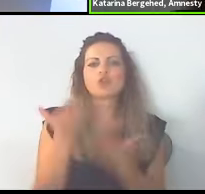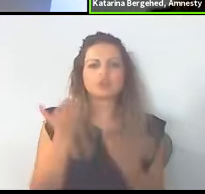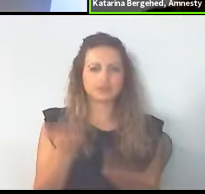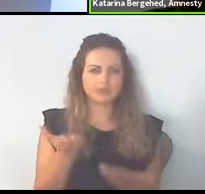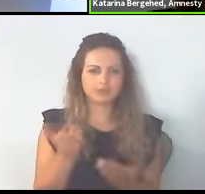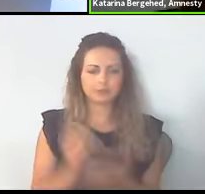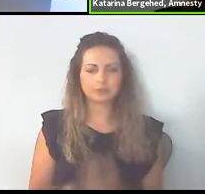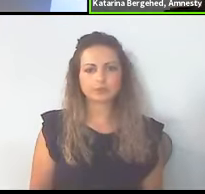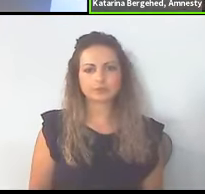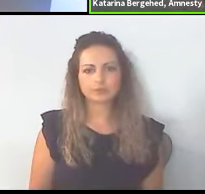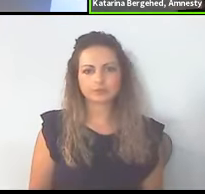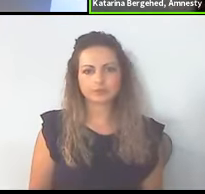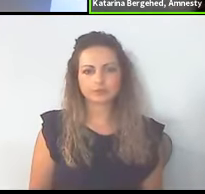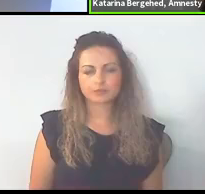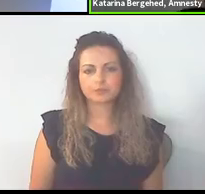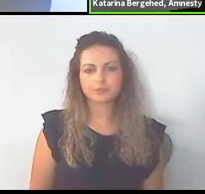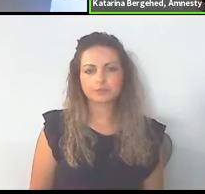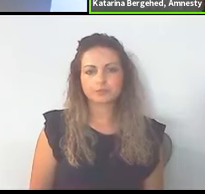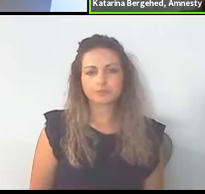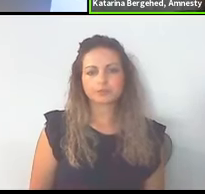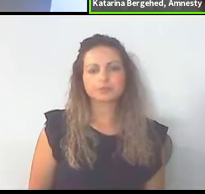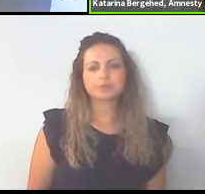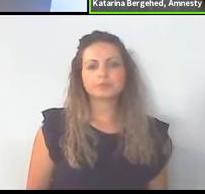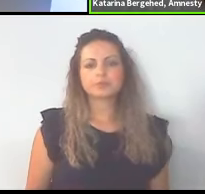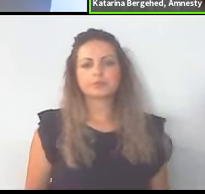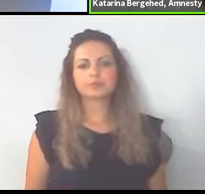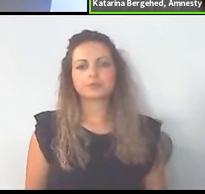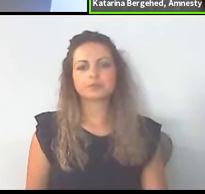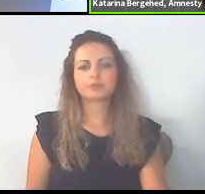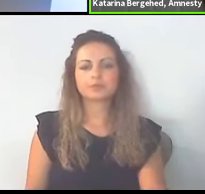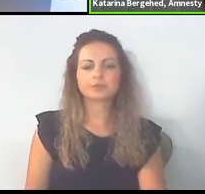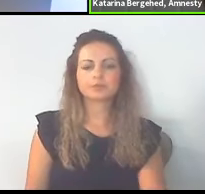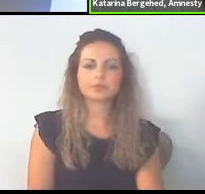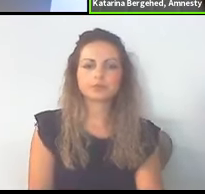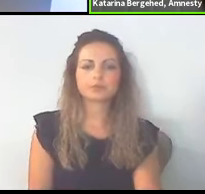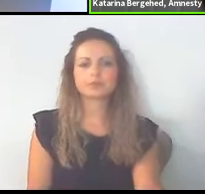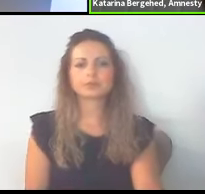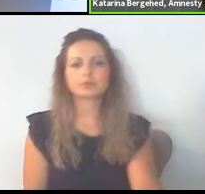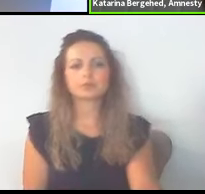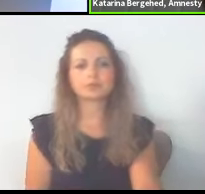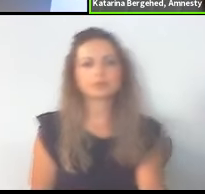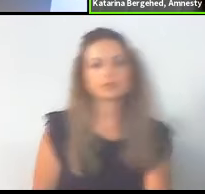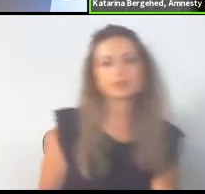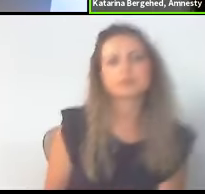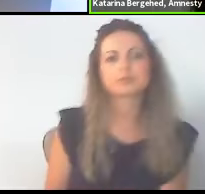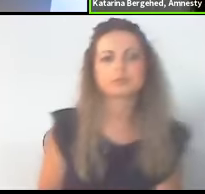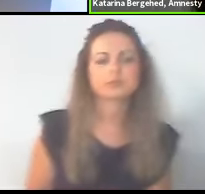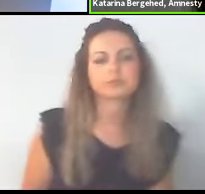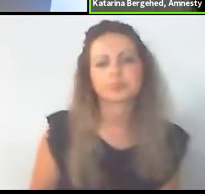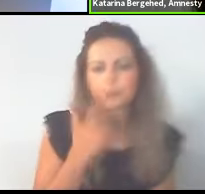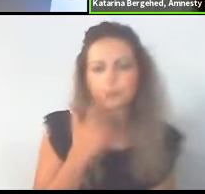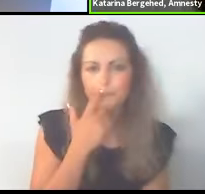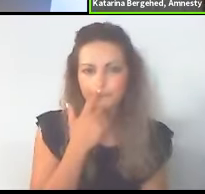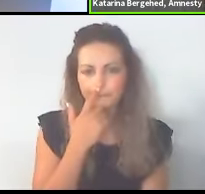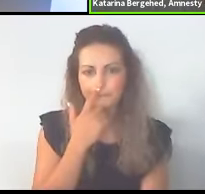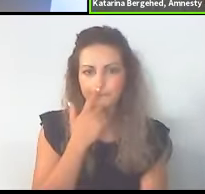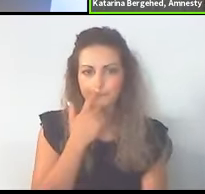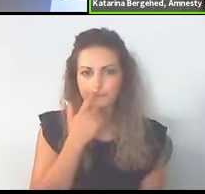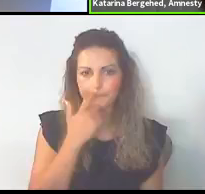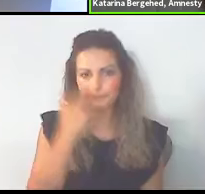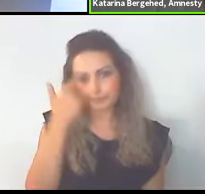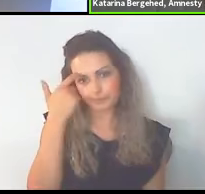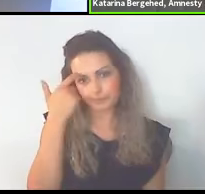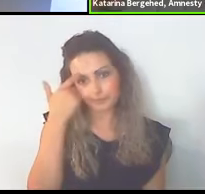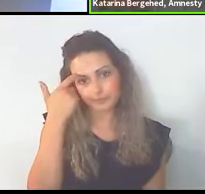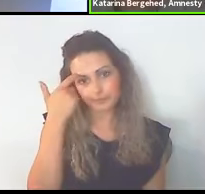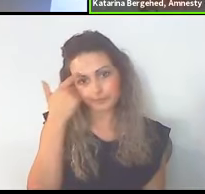also decided to arrange an event, the most important picnic of the year,